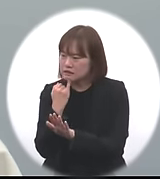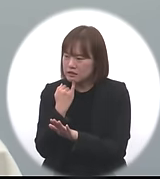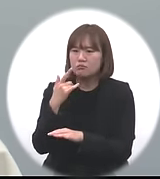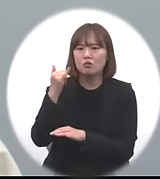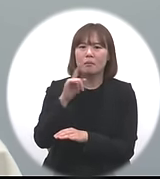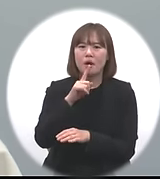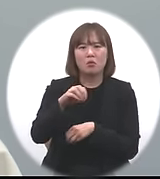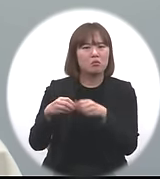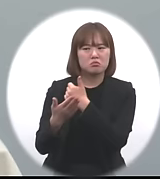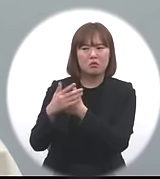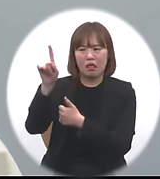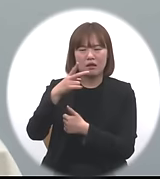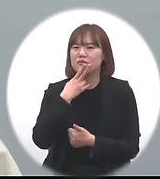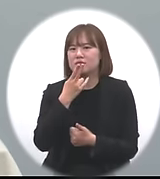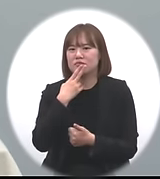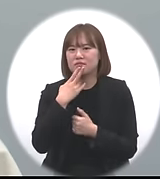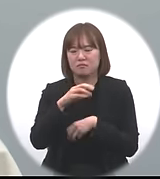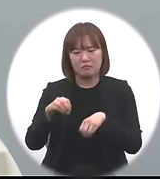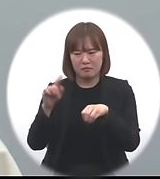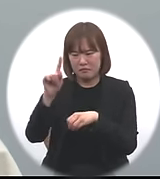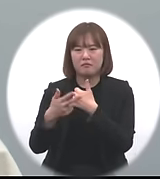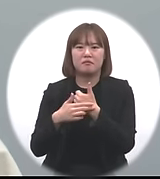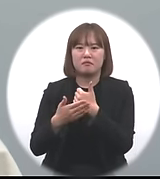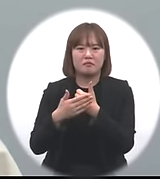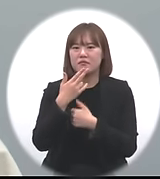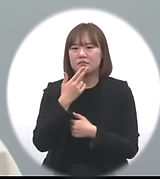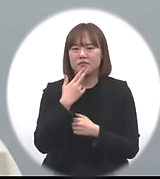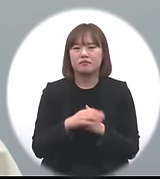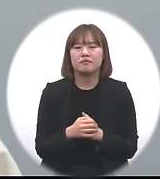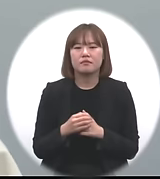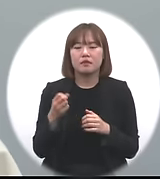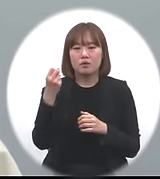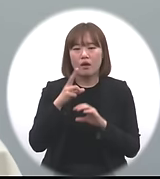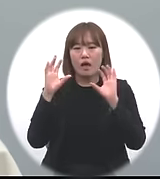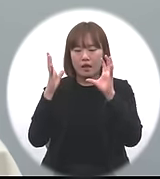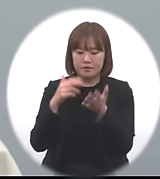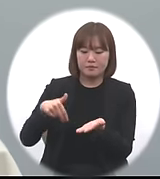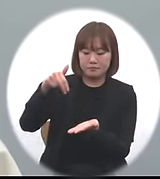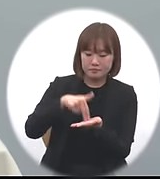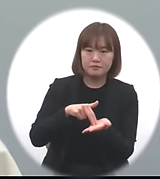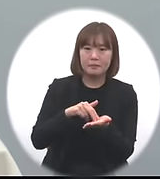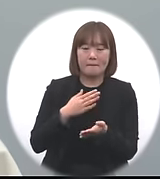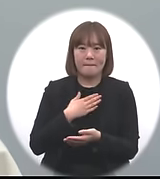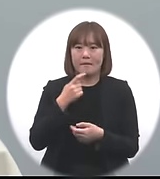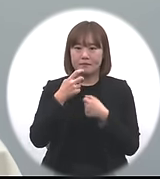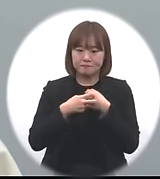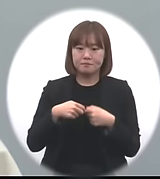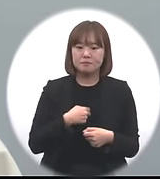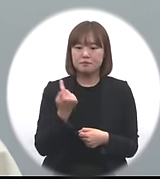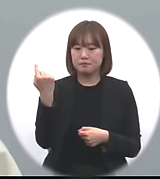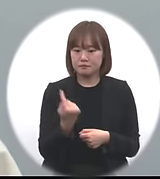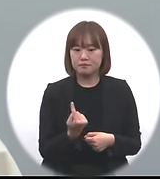괜찮아라는 말이 도움이 된다고 생각하세요? 전혀 안 되는 거거든요, 사실은요. 그리고는 애가 일어나고 양치하고 내가 오늘은 치과에서 혼자 뭘 하고